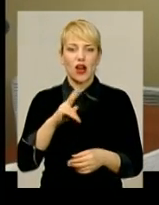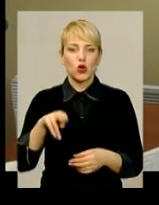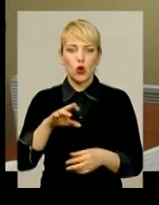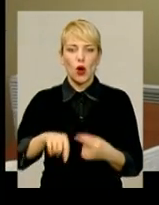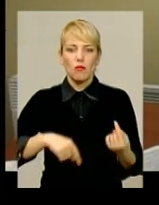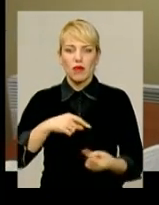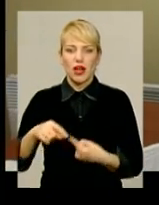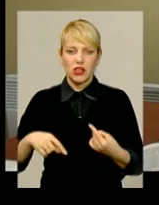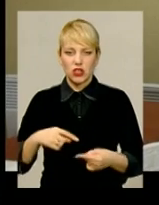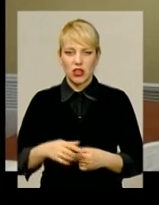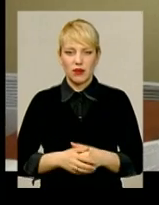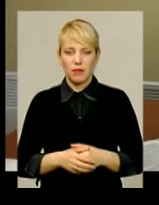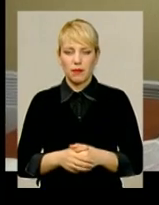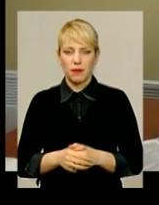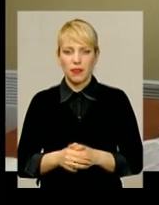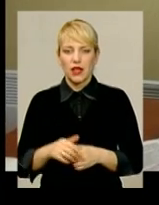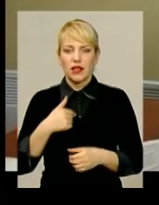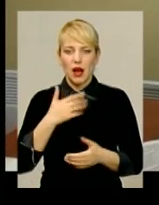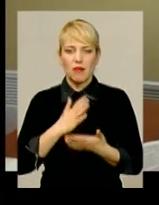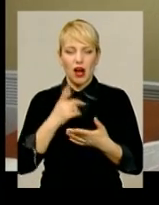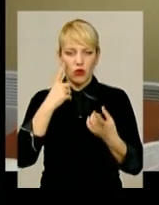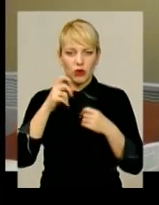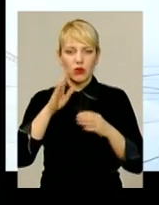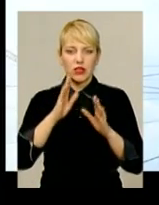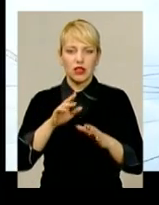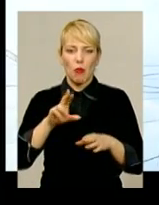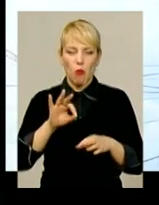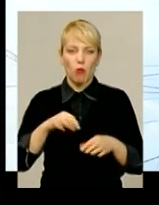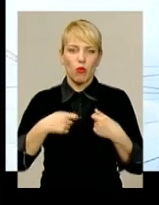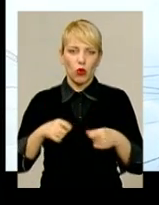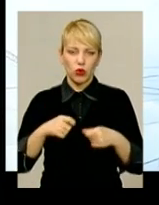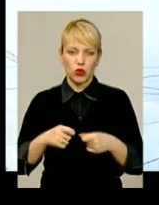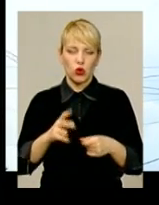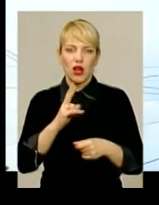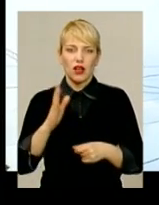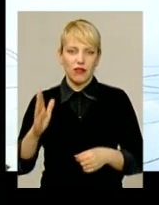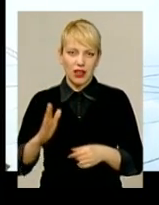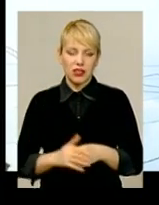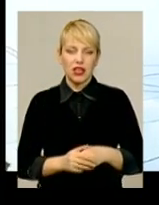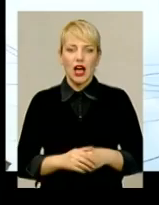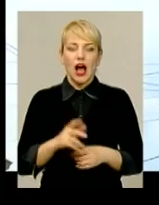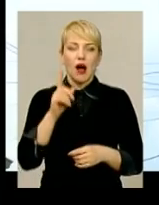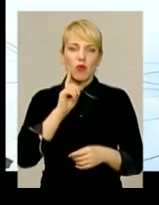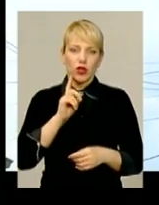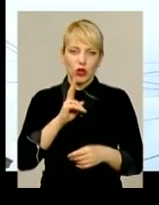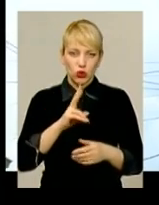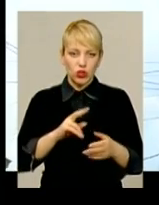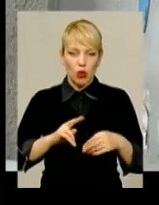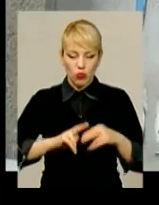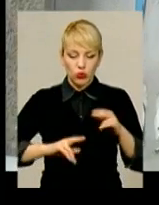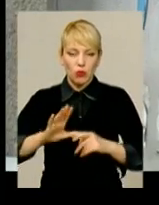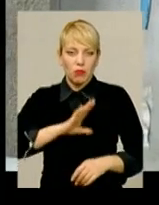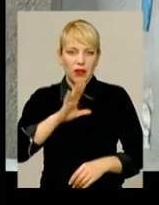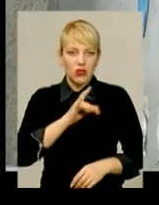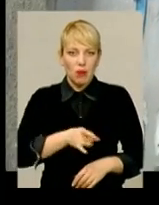на рахунок цього майданчику. Я маю інформацію тільки по продажу квартир. А доки одні забудовують колишні паркінги, чиновники думають,